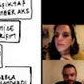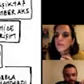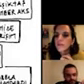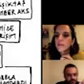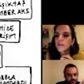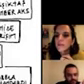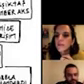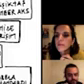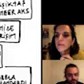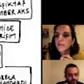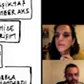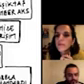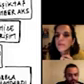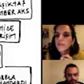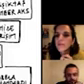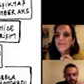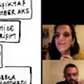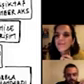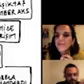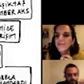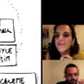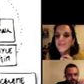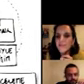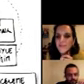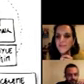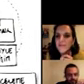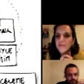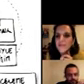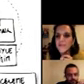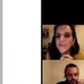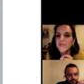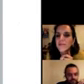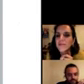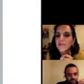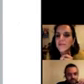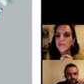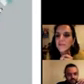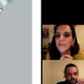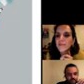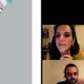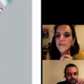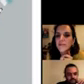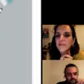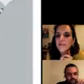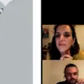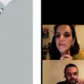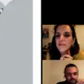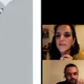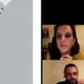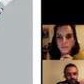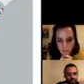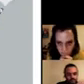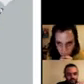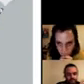çok güzel bir uygulamaymış. Bizim Miro'luğumuzu Tuğçe Hocam yaptı. Tuğçe Tezer sağ olsun. Bunlar da katılımcı sonuç yeni